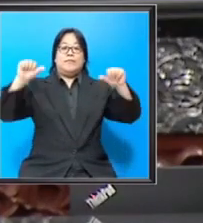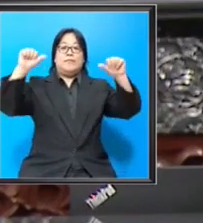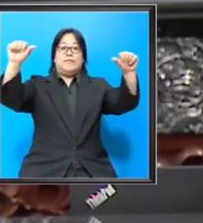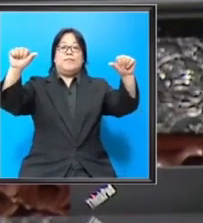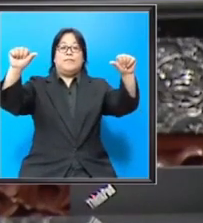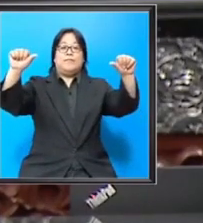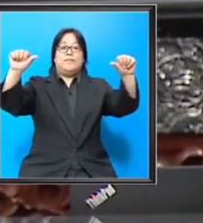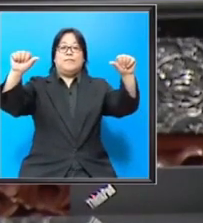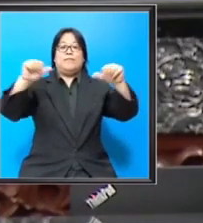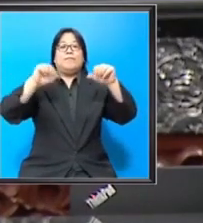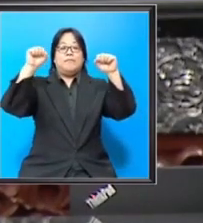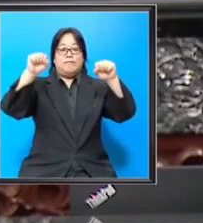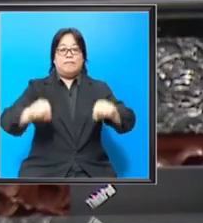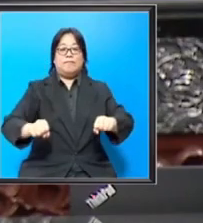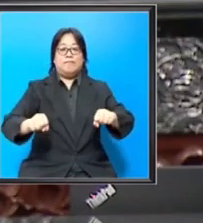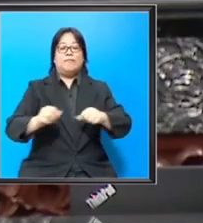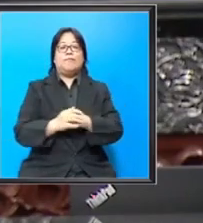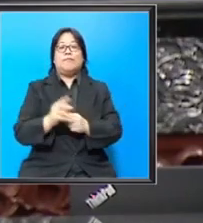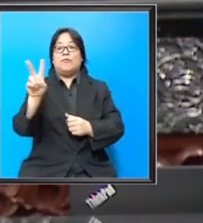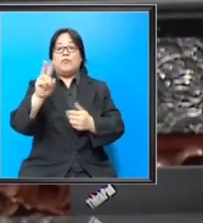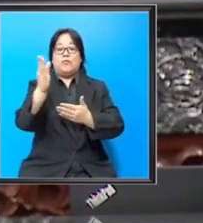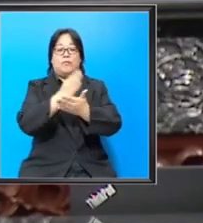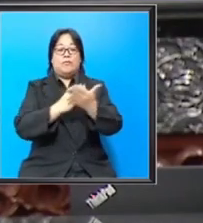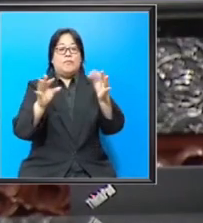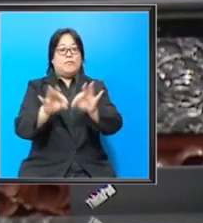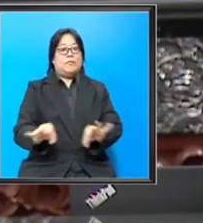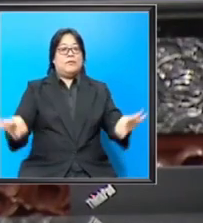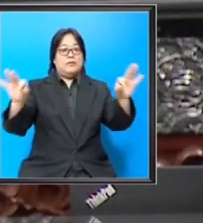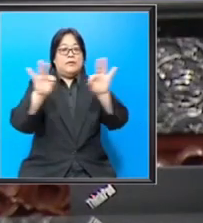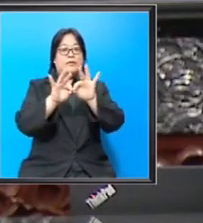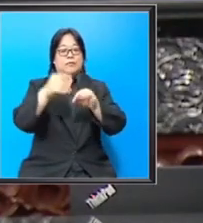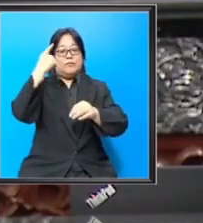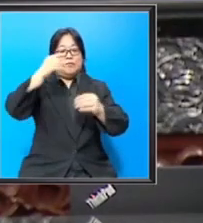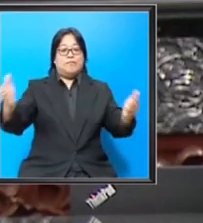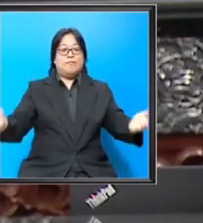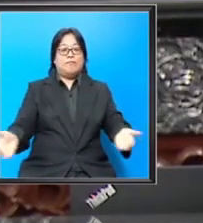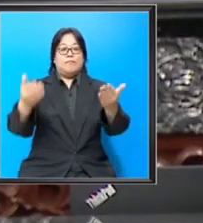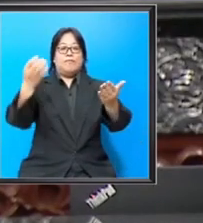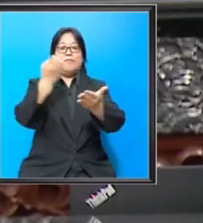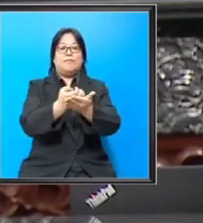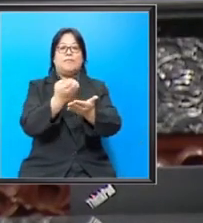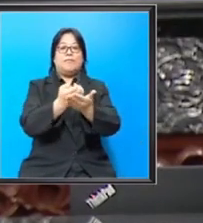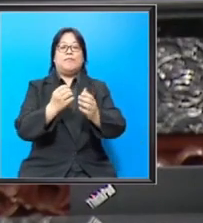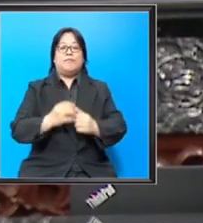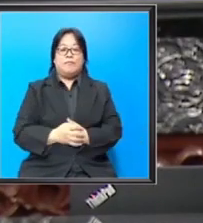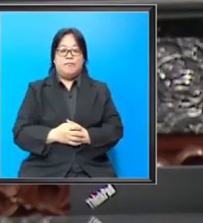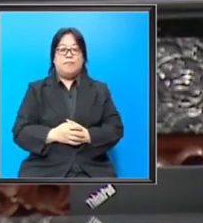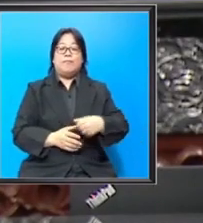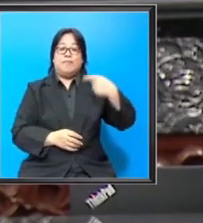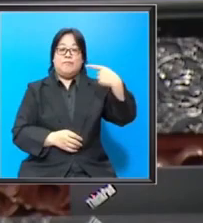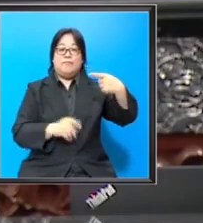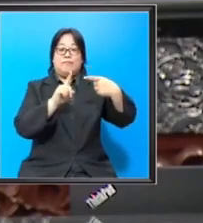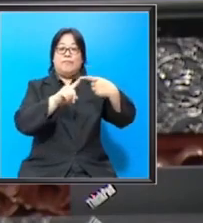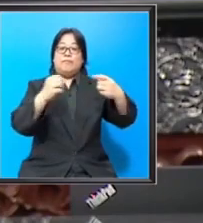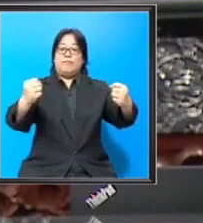ke upaya and Duo sektor penting dalam memacu pertumbuhan ekonomi yaitu